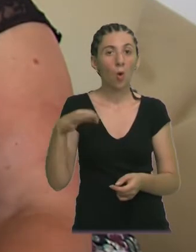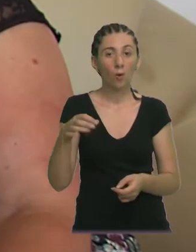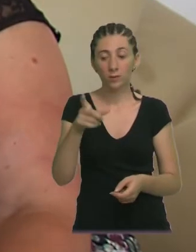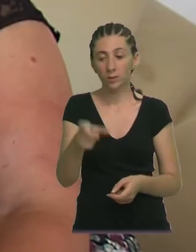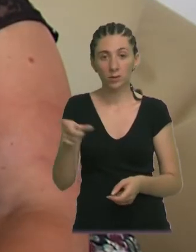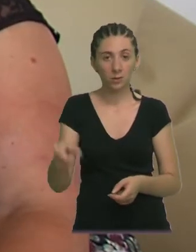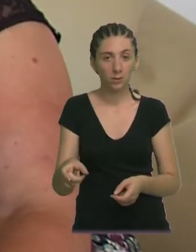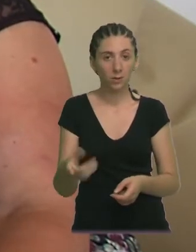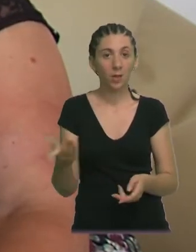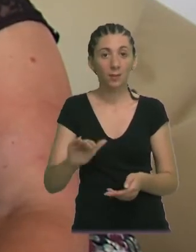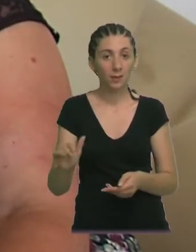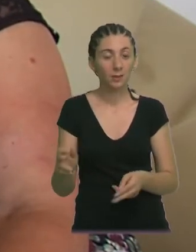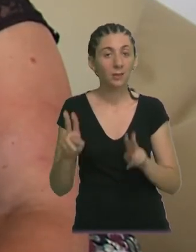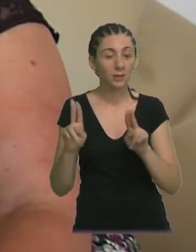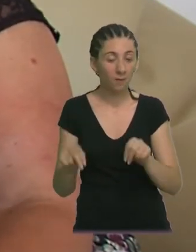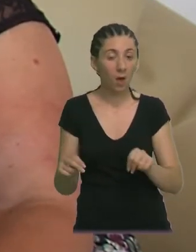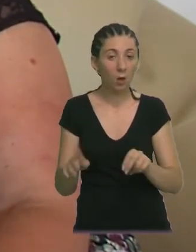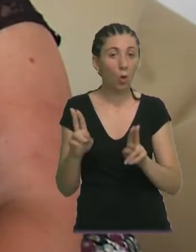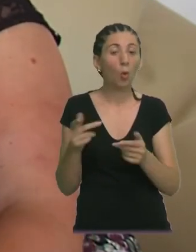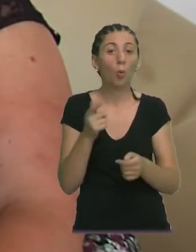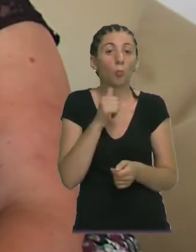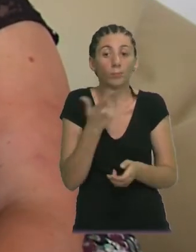ovisi o njima, koliko ta djeca stvarno mogu i